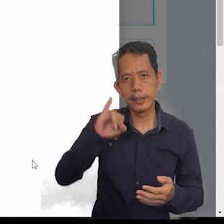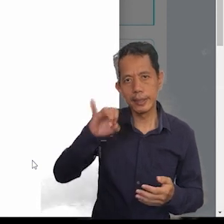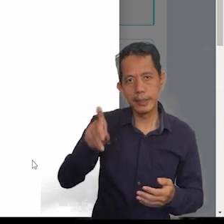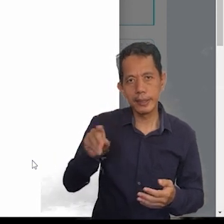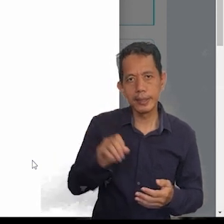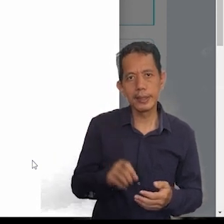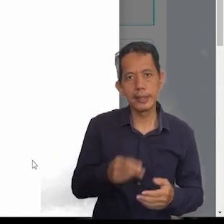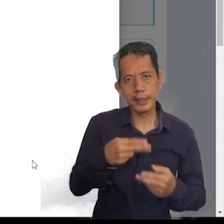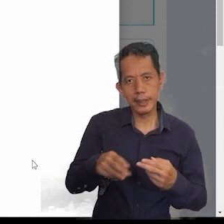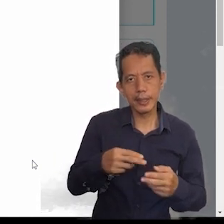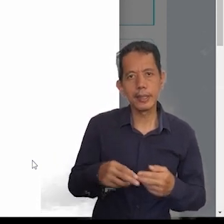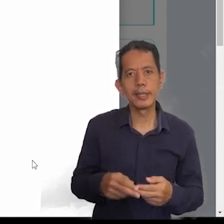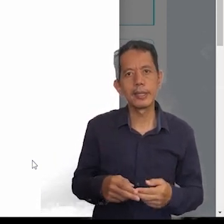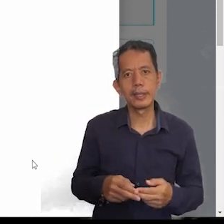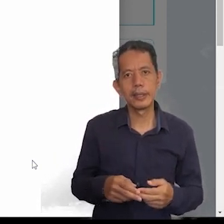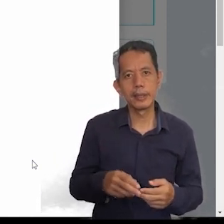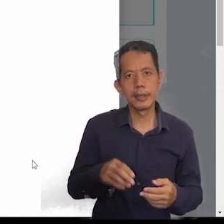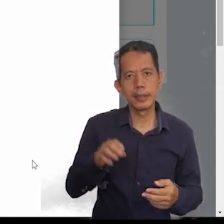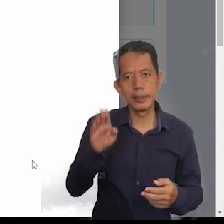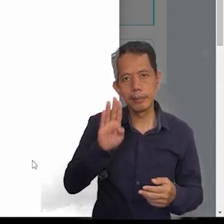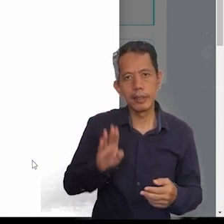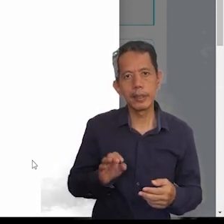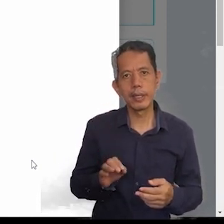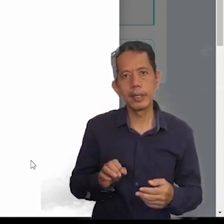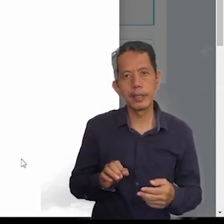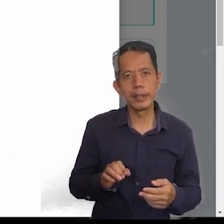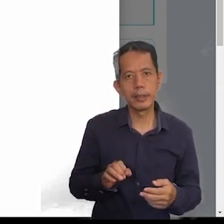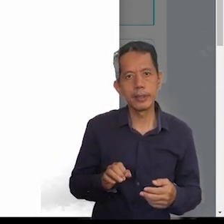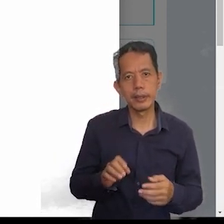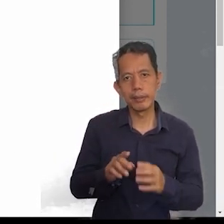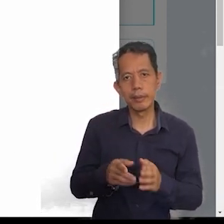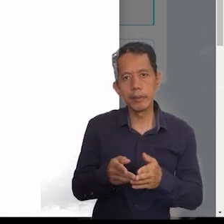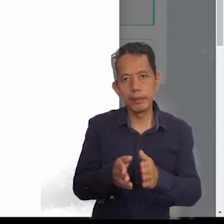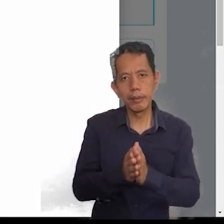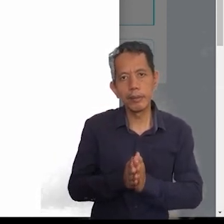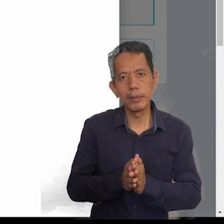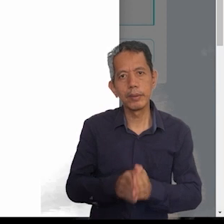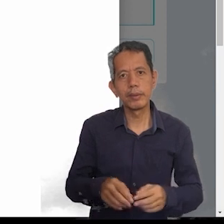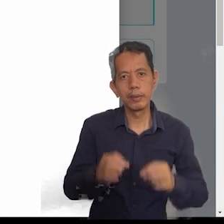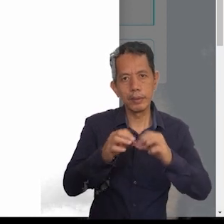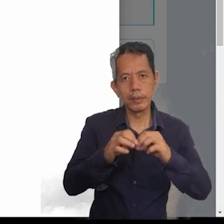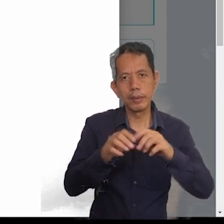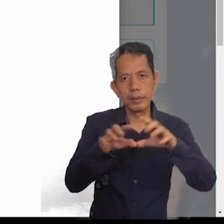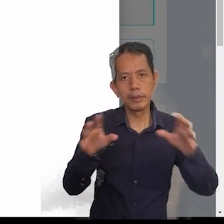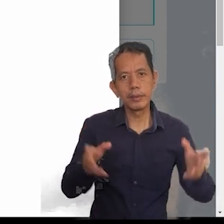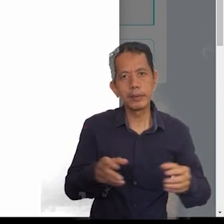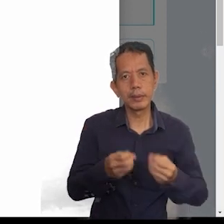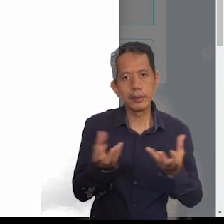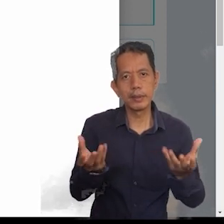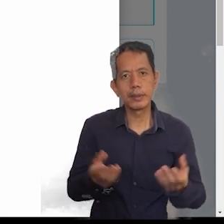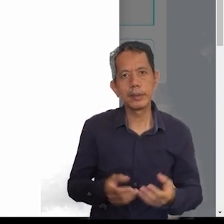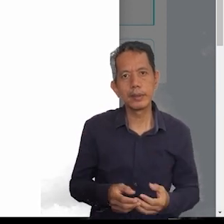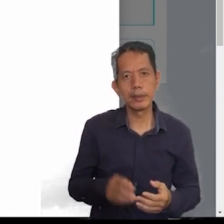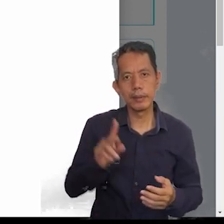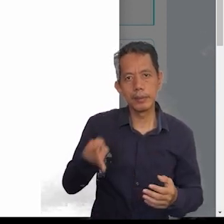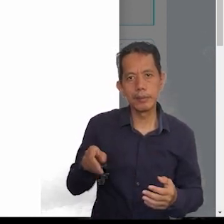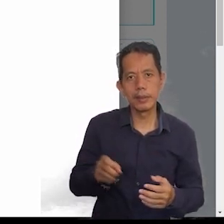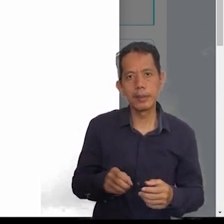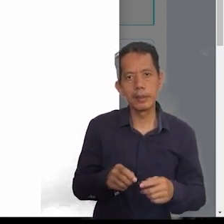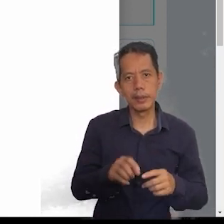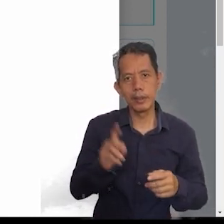identitas rekan-rekan sebagai pemohon pembuatan surat keterangan pada kolom yang telah